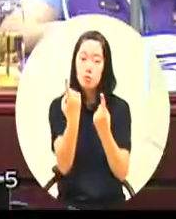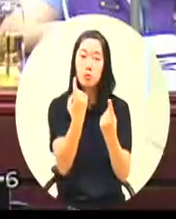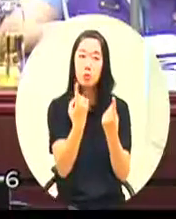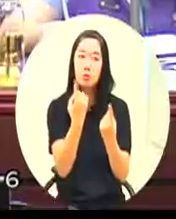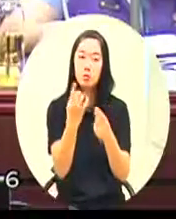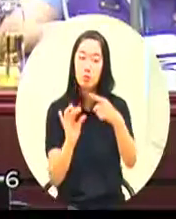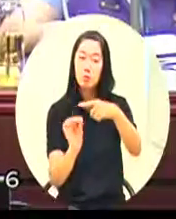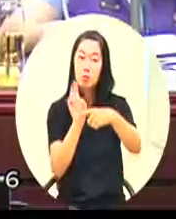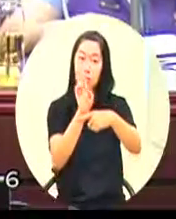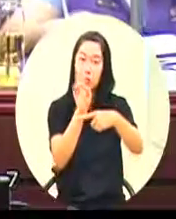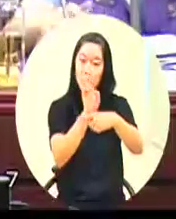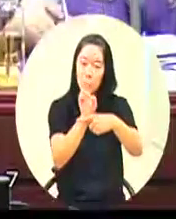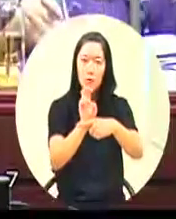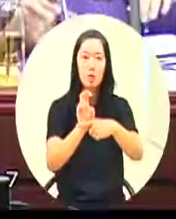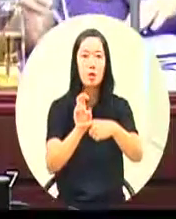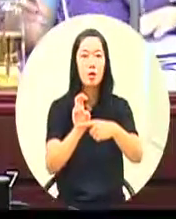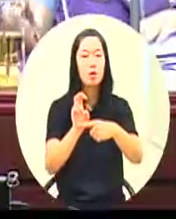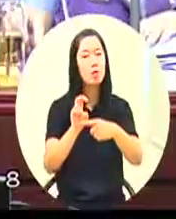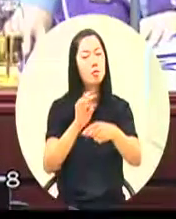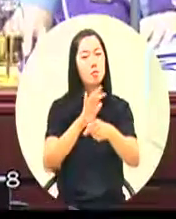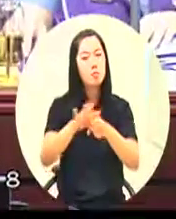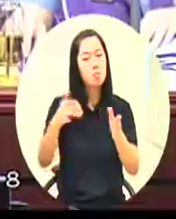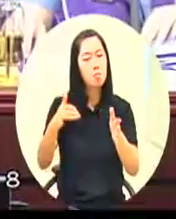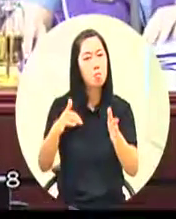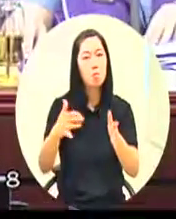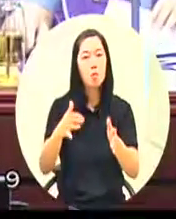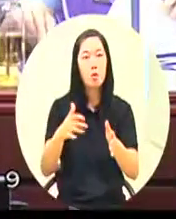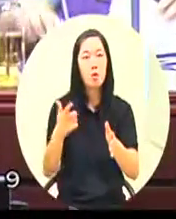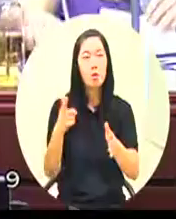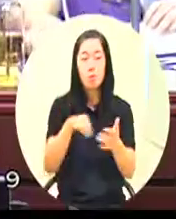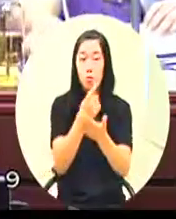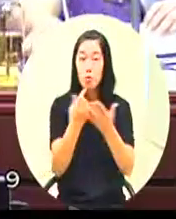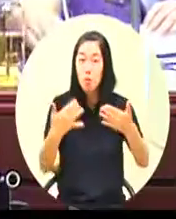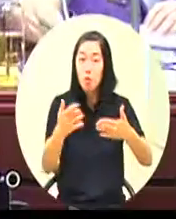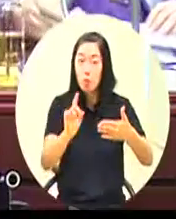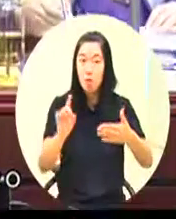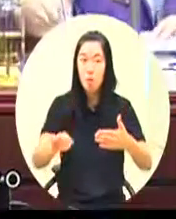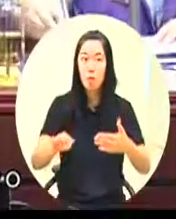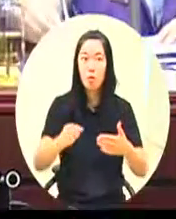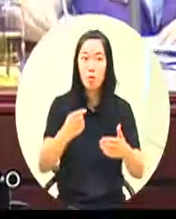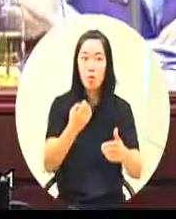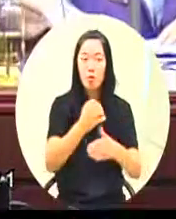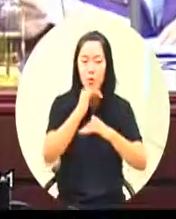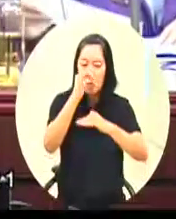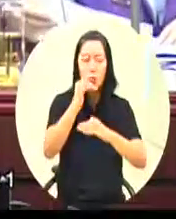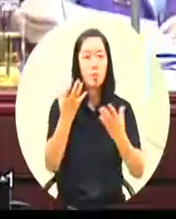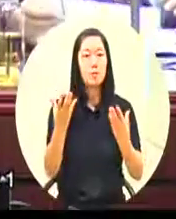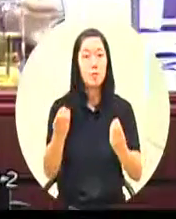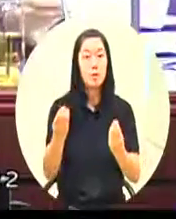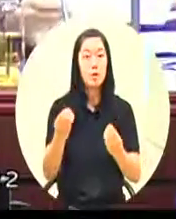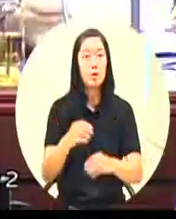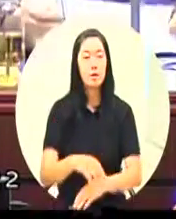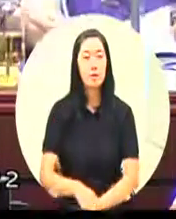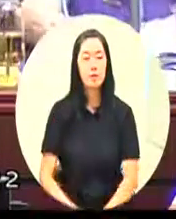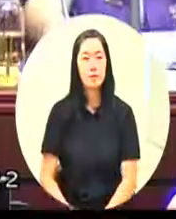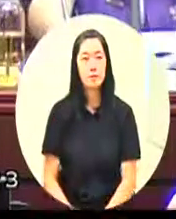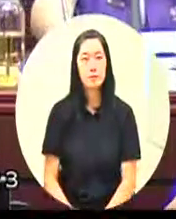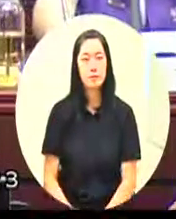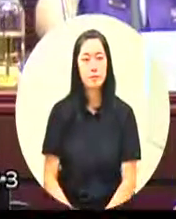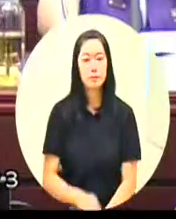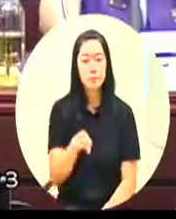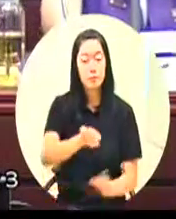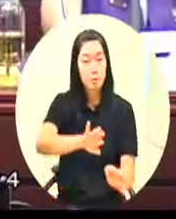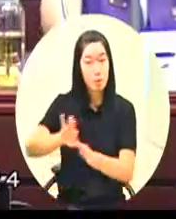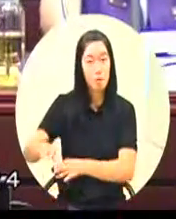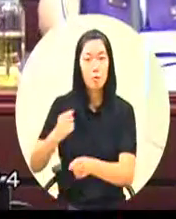甚至不到20%的抽签率。那发现这个整个问题是在他没有限制报园的几个园。那另外我们就做